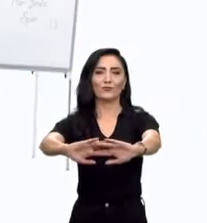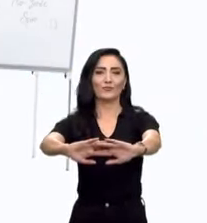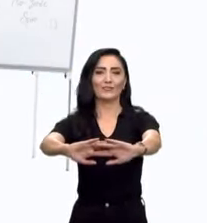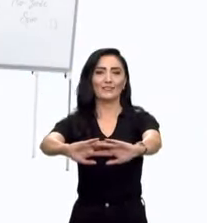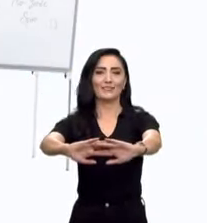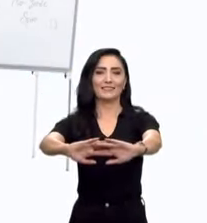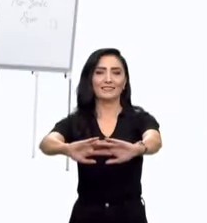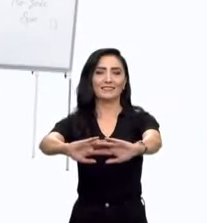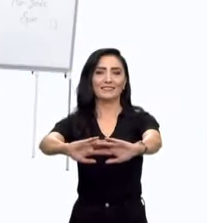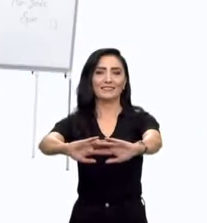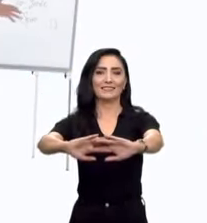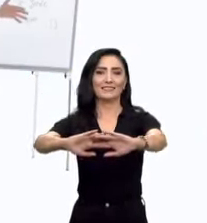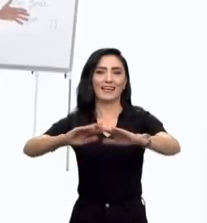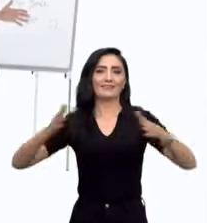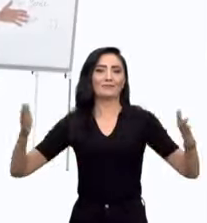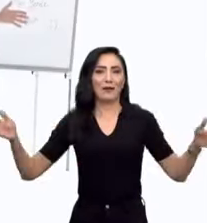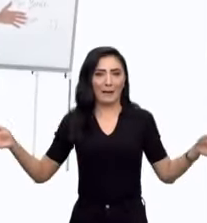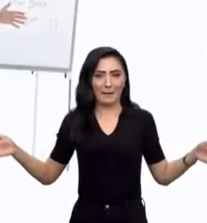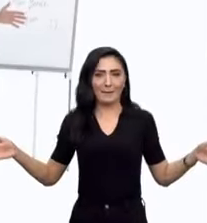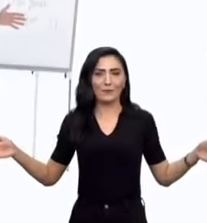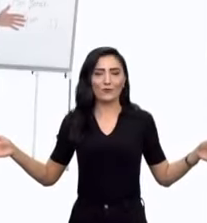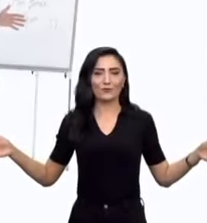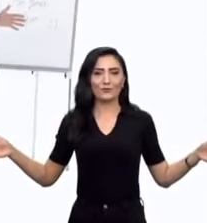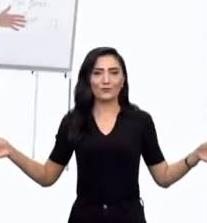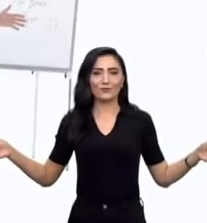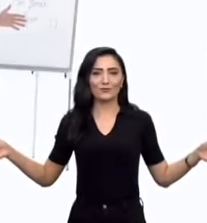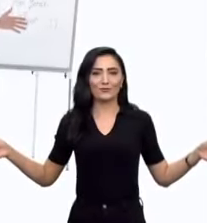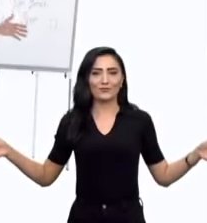sırayla dirseklerden tutarak esnetiyoruz.